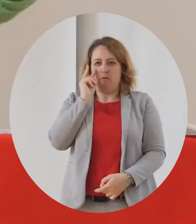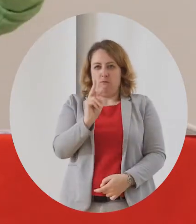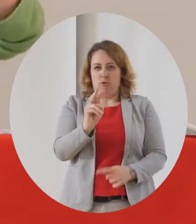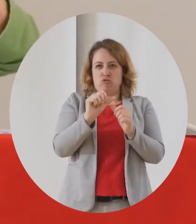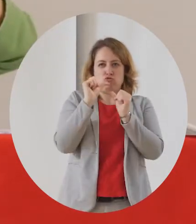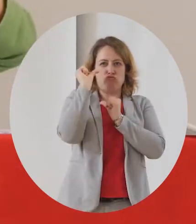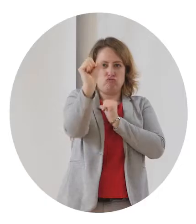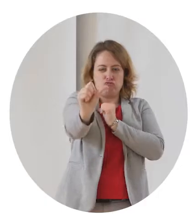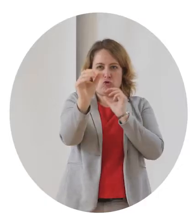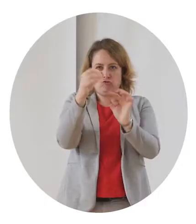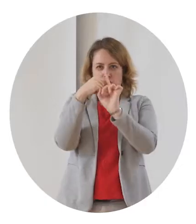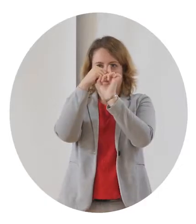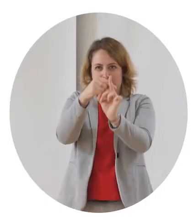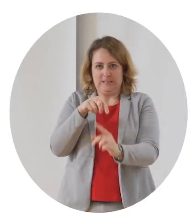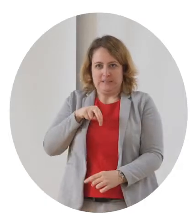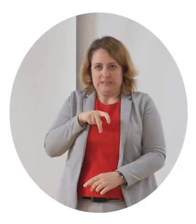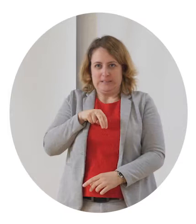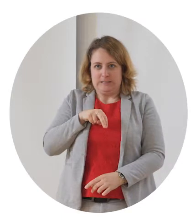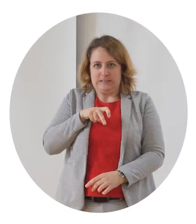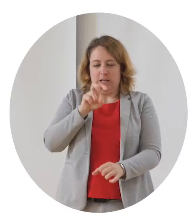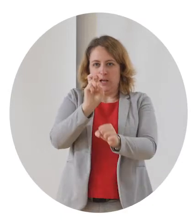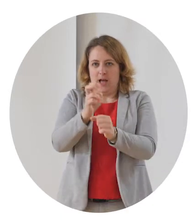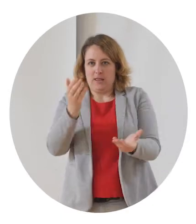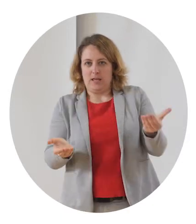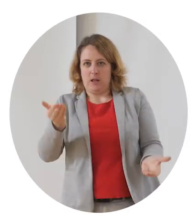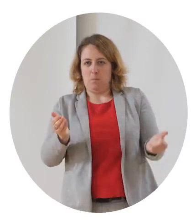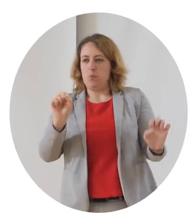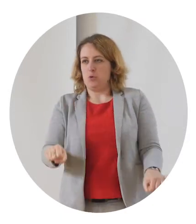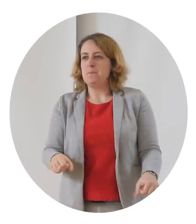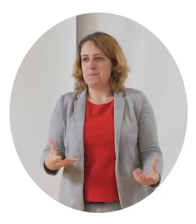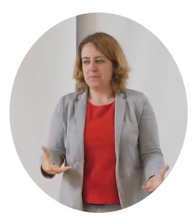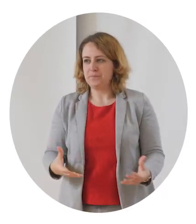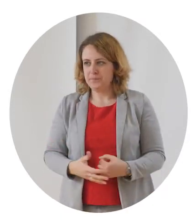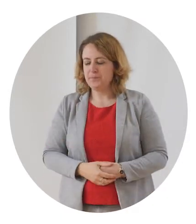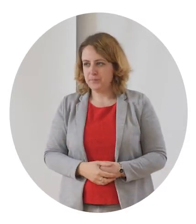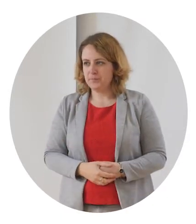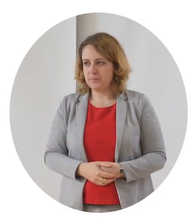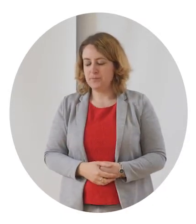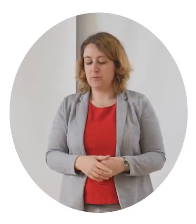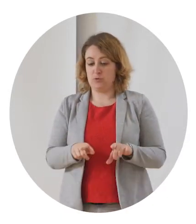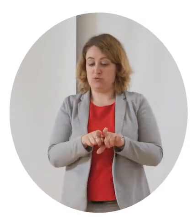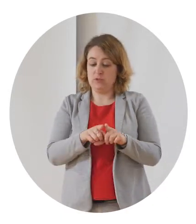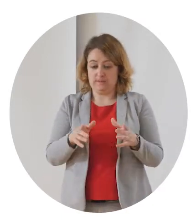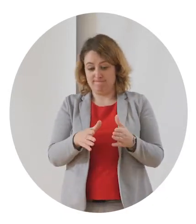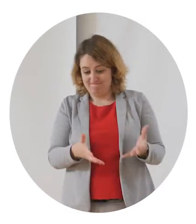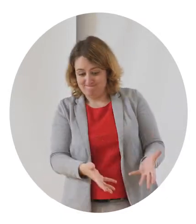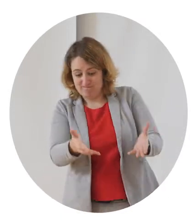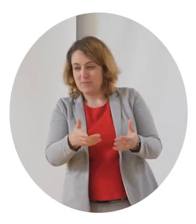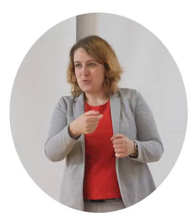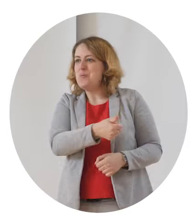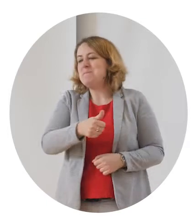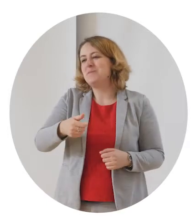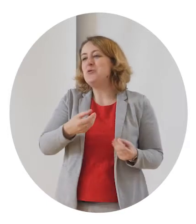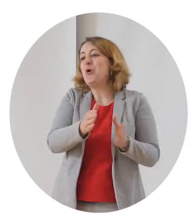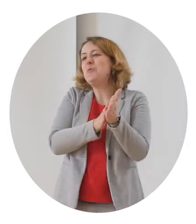soit bien droit et qu'il puisse fixer bien devant lui. Du coup, ça l'aide à maintenir son équilibre. Et puis il est motivé pour